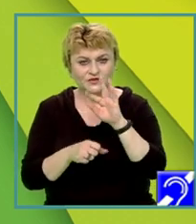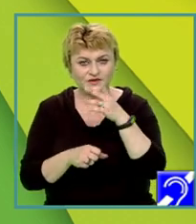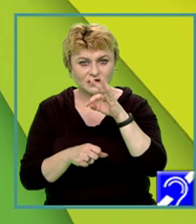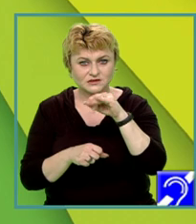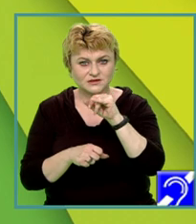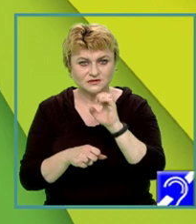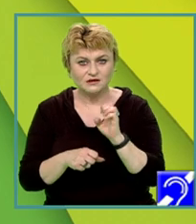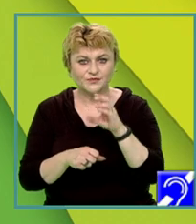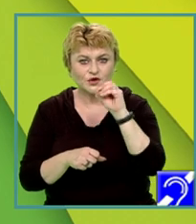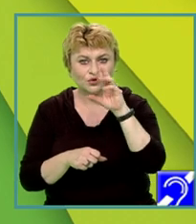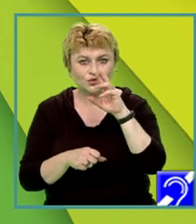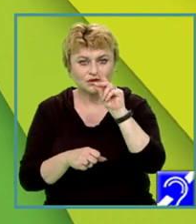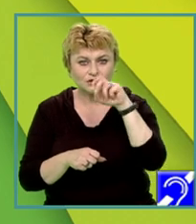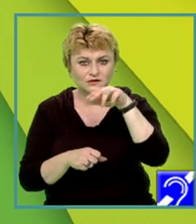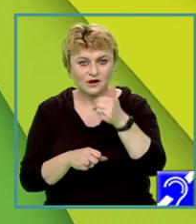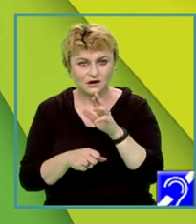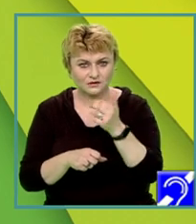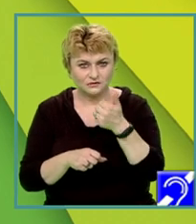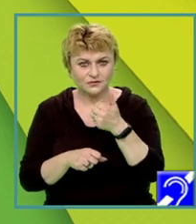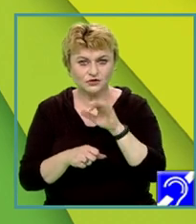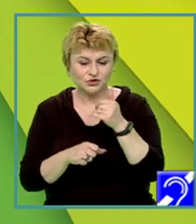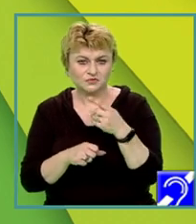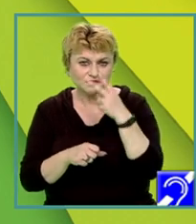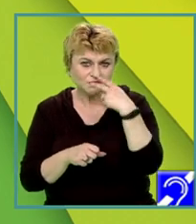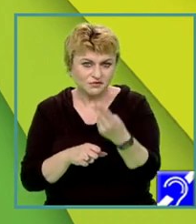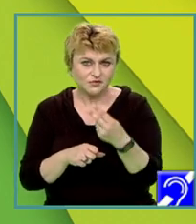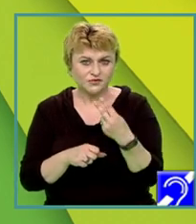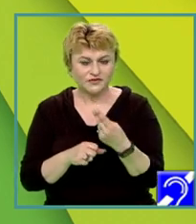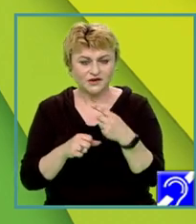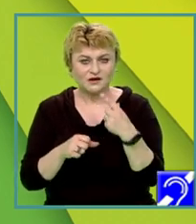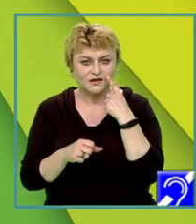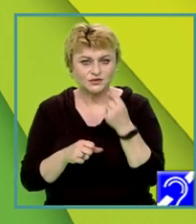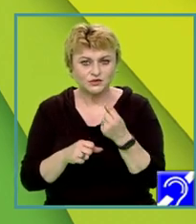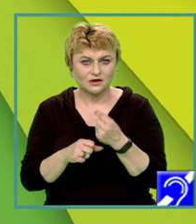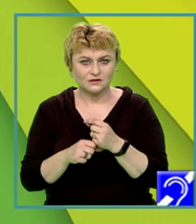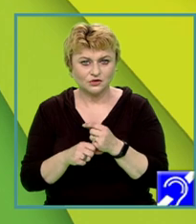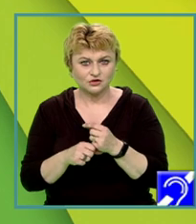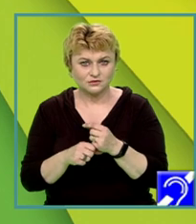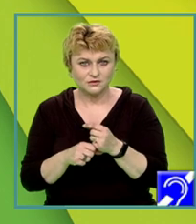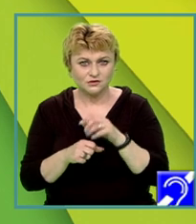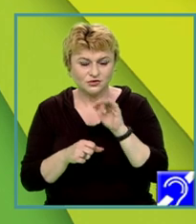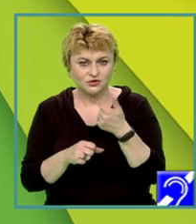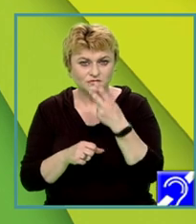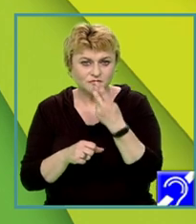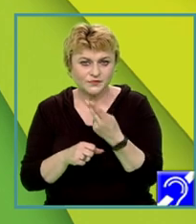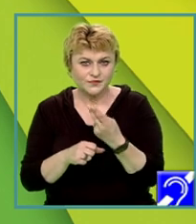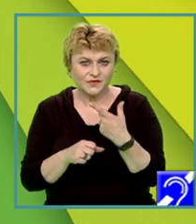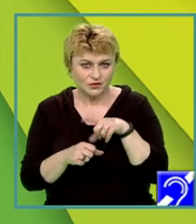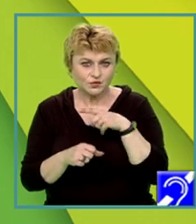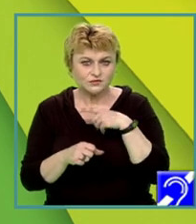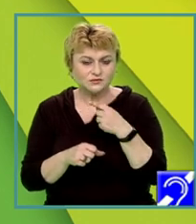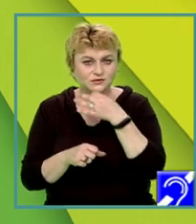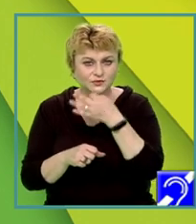întrucât aruncând o privire asupra rezultatelor acestea cel puțin să punctele c și d sunt exprimate